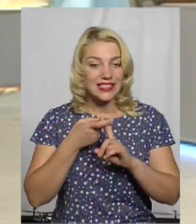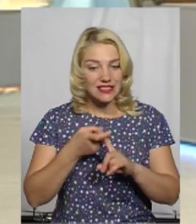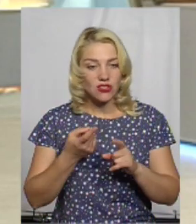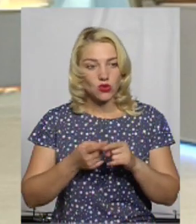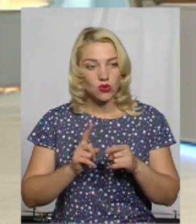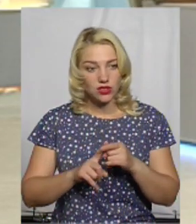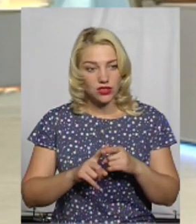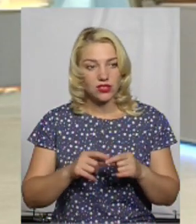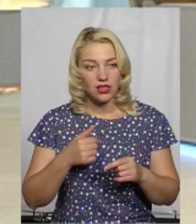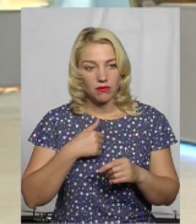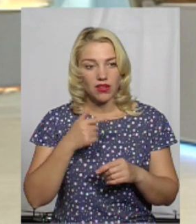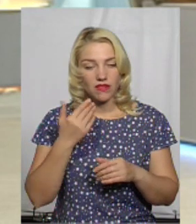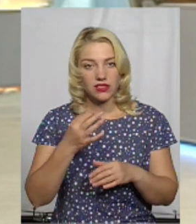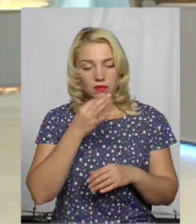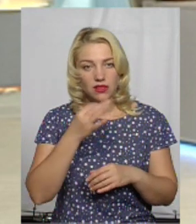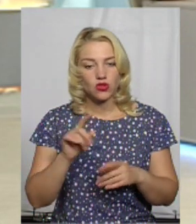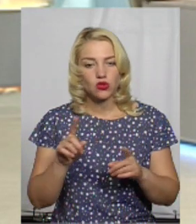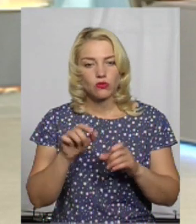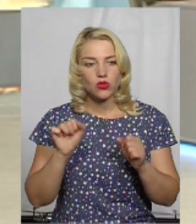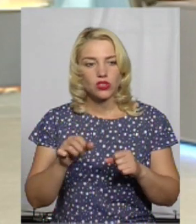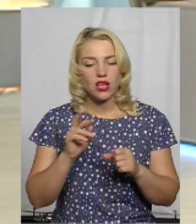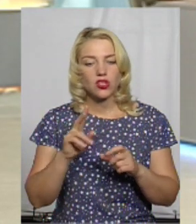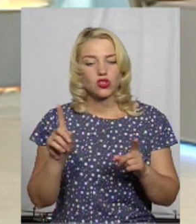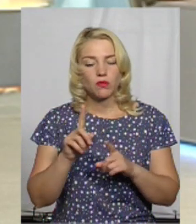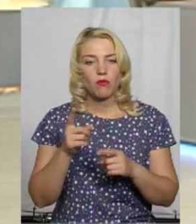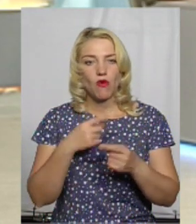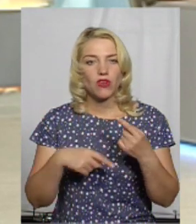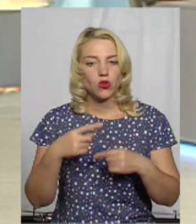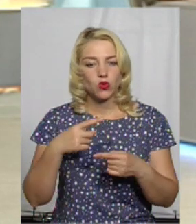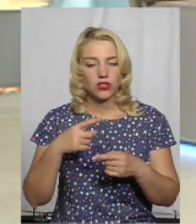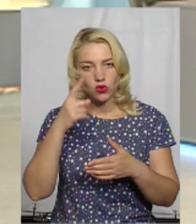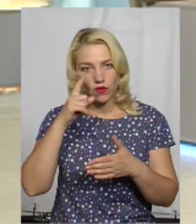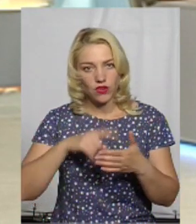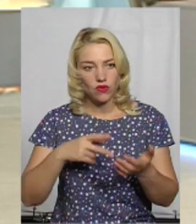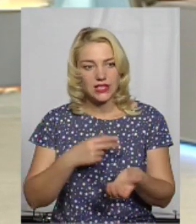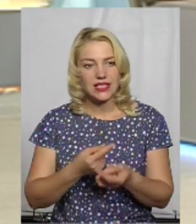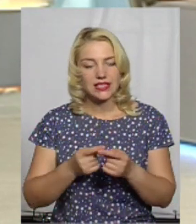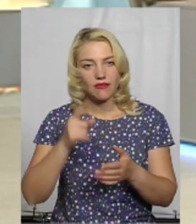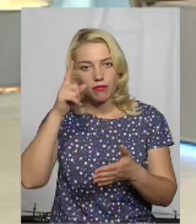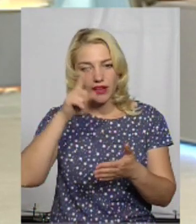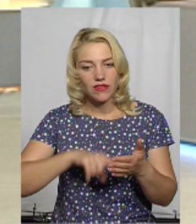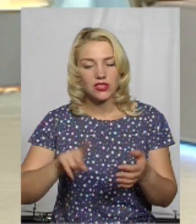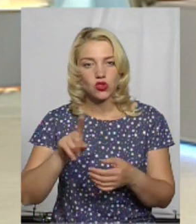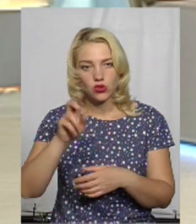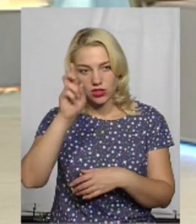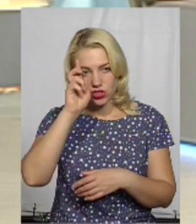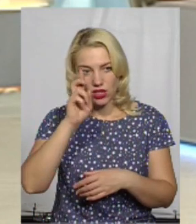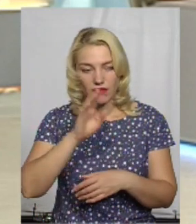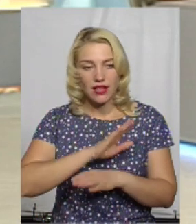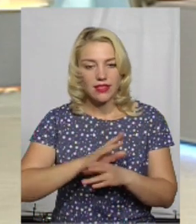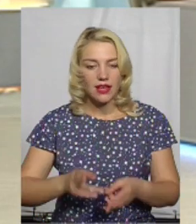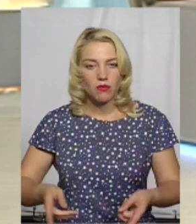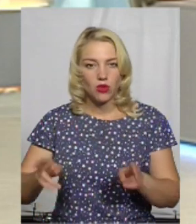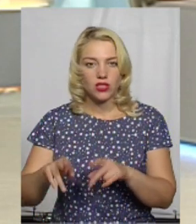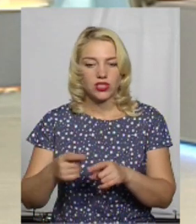цим дійсно запитали, що могло би повернути довіру до вакцинації. Це впевненість, що держава не полишить